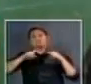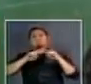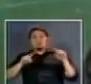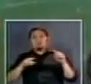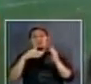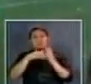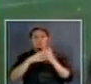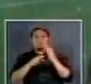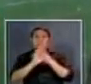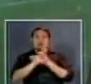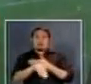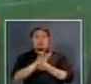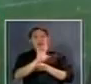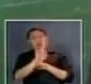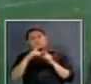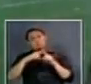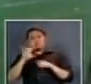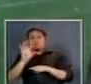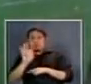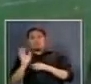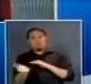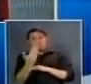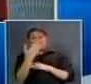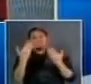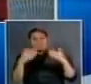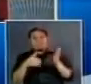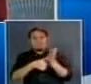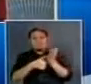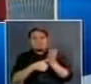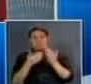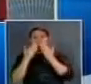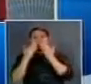at bandang 8 or 9 a.m. ay nakaboto na sila. Jiggy. Maraming salamat, JP Soriano.